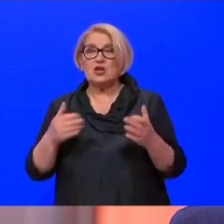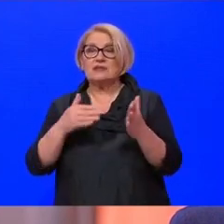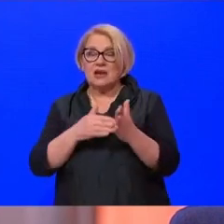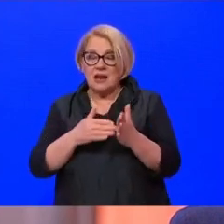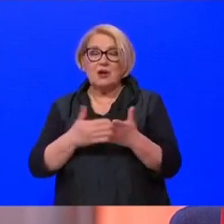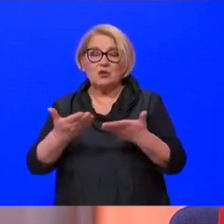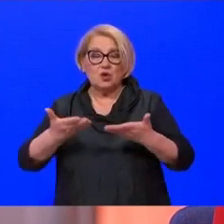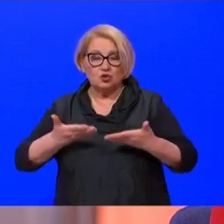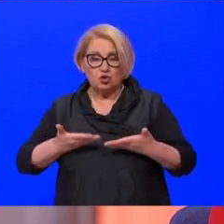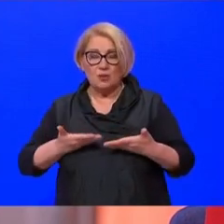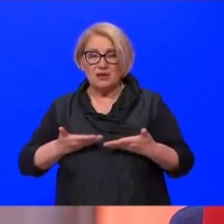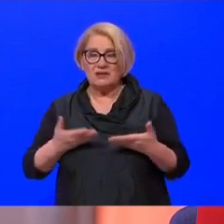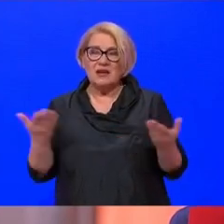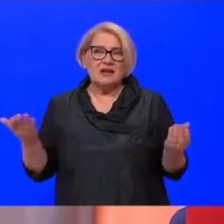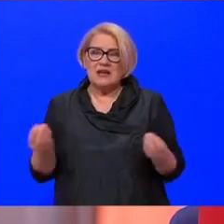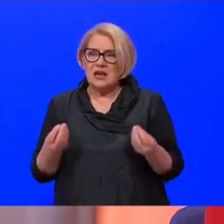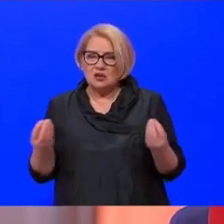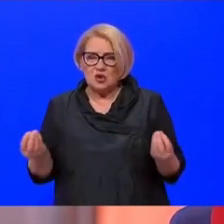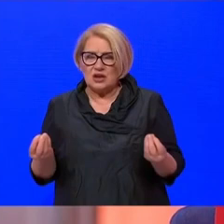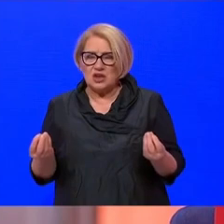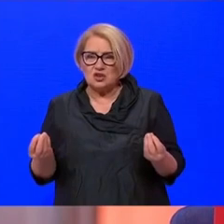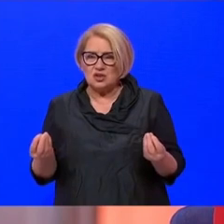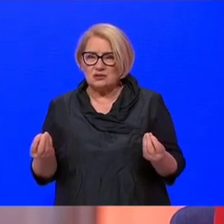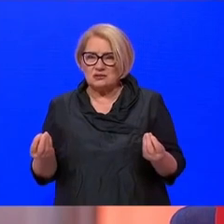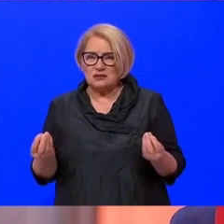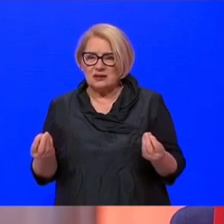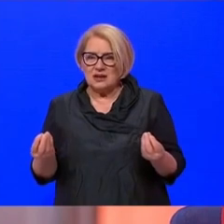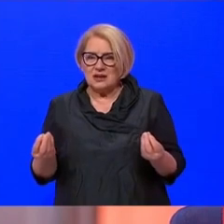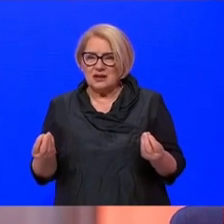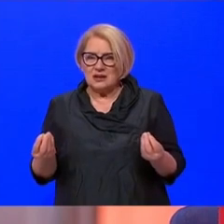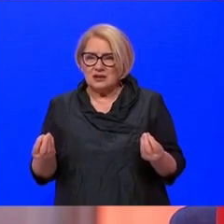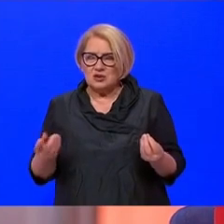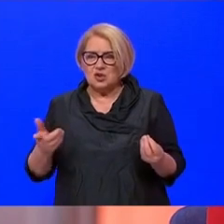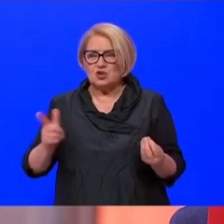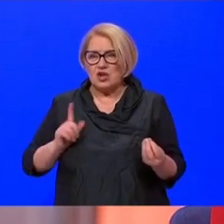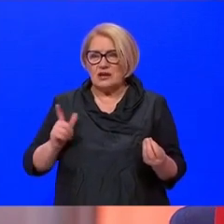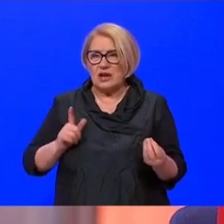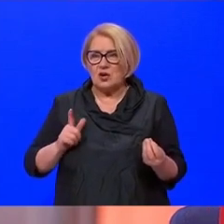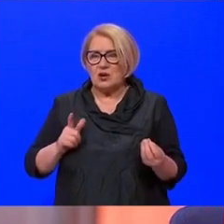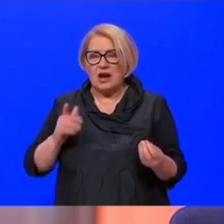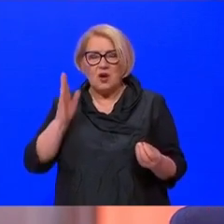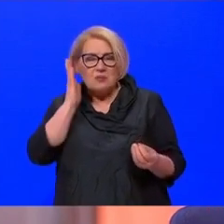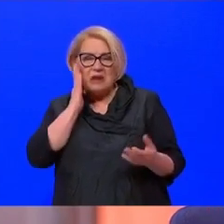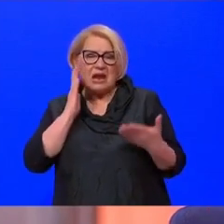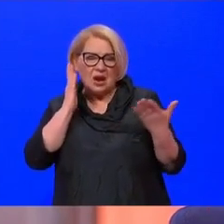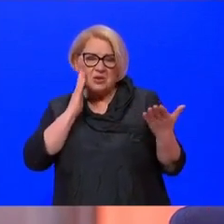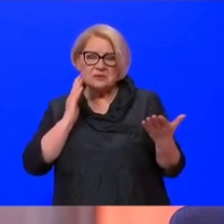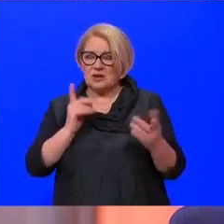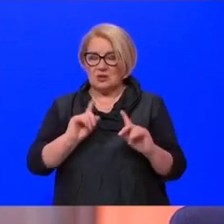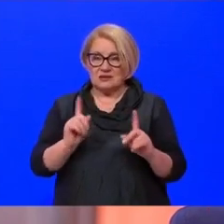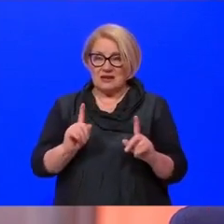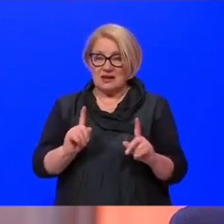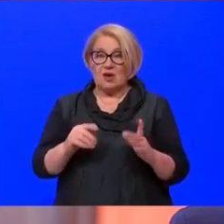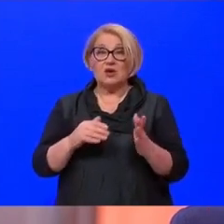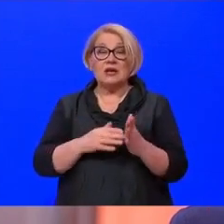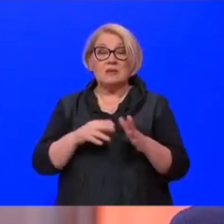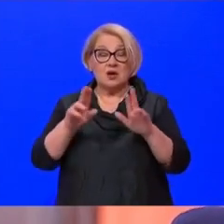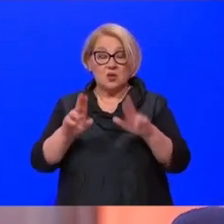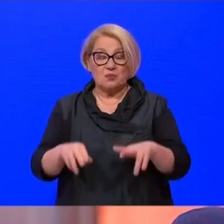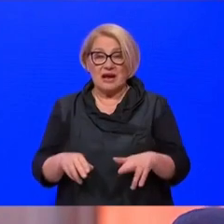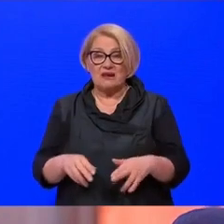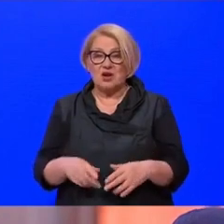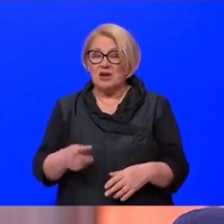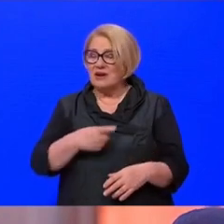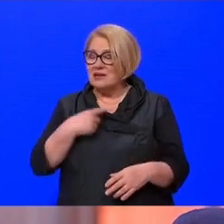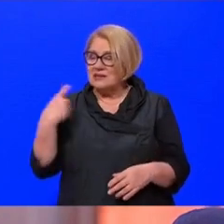zaslužuju. Dakle, nije to nešto što oni čekaju od nas kao milost. Oni to zaslužuju, oni na to imaju pravo, ali